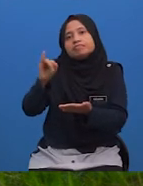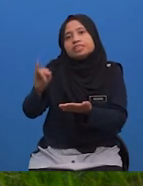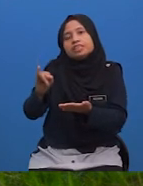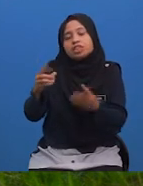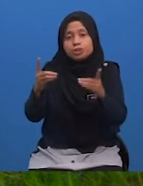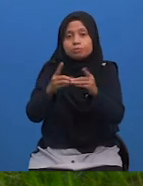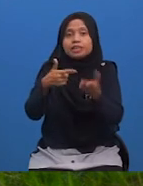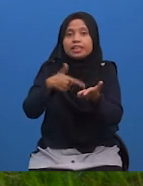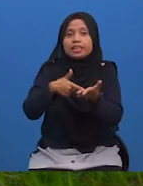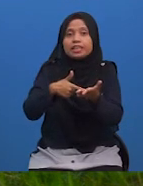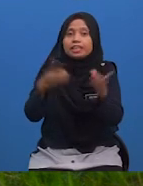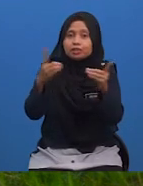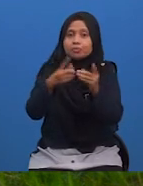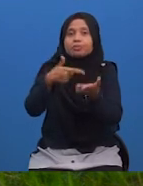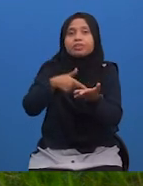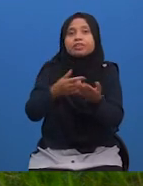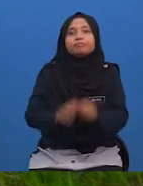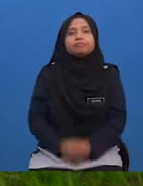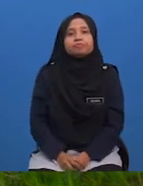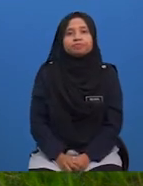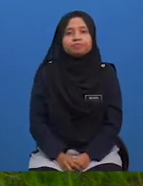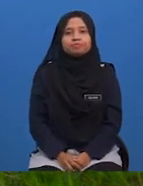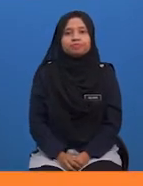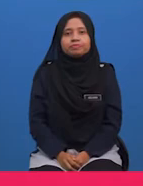lagi. Jumpa lagi.